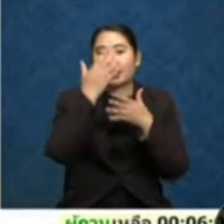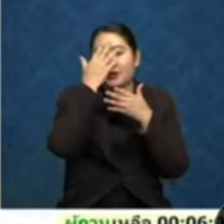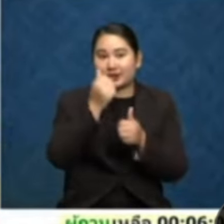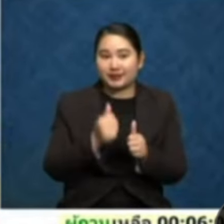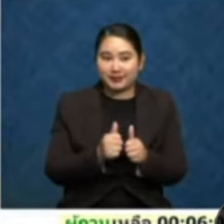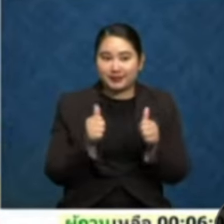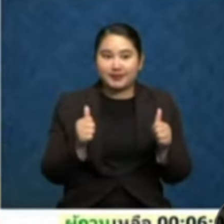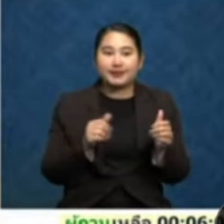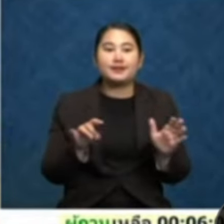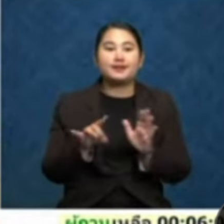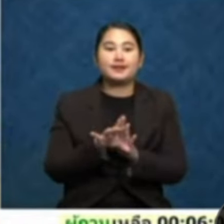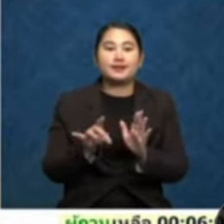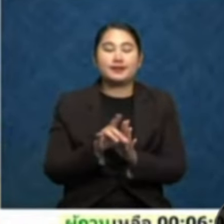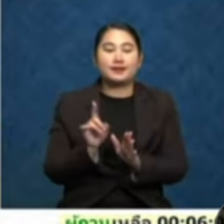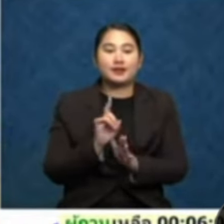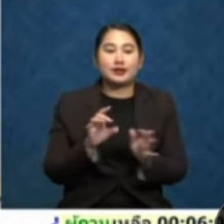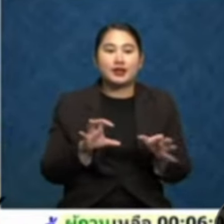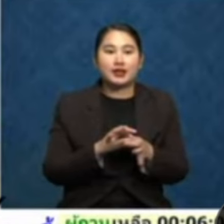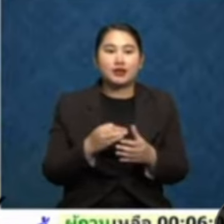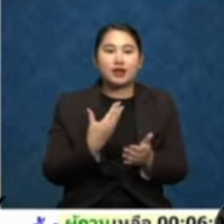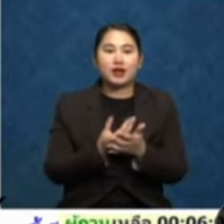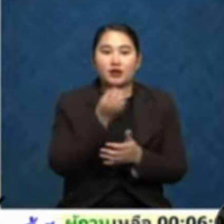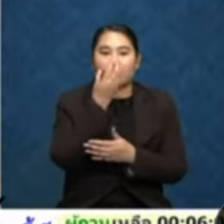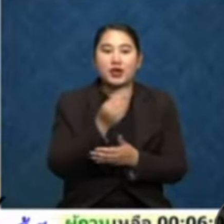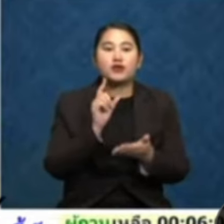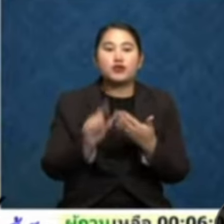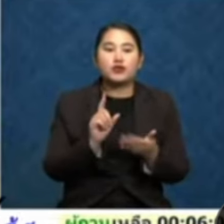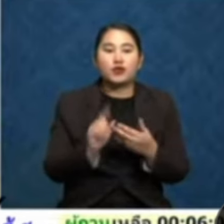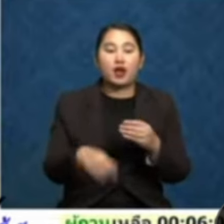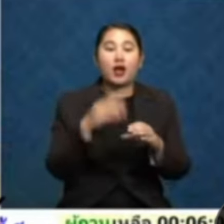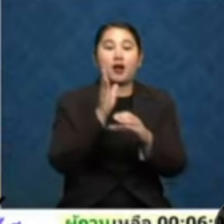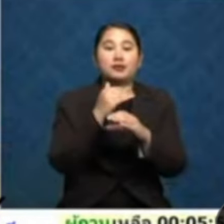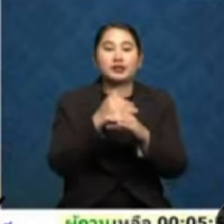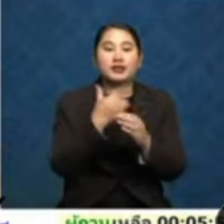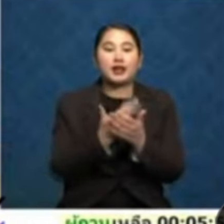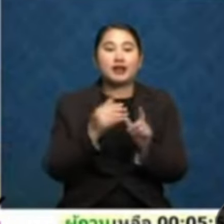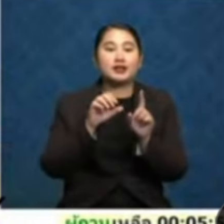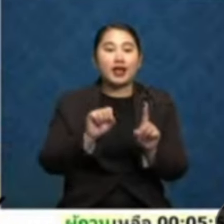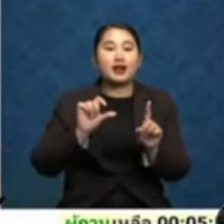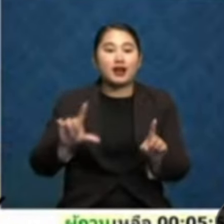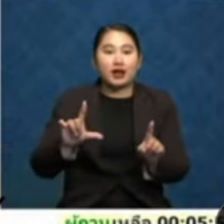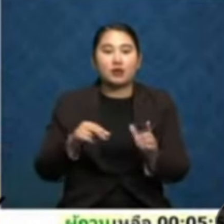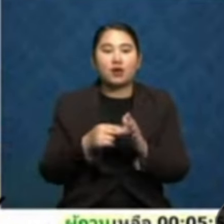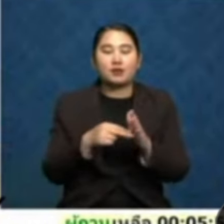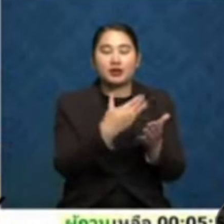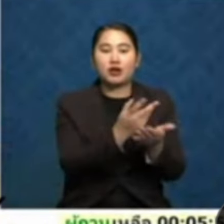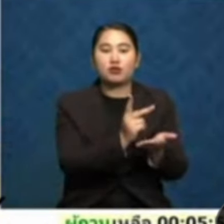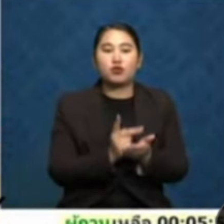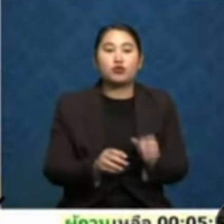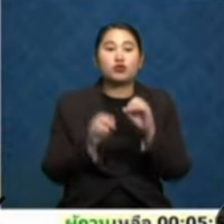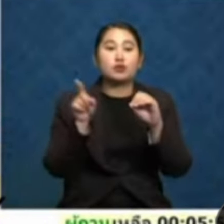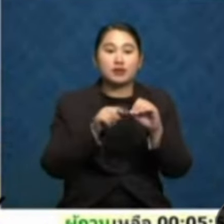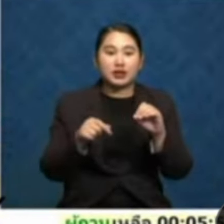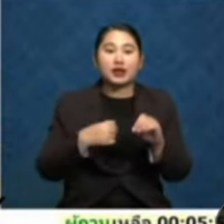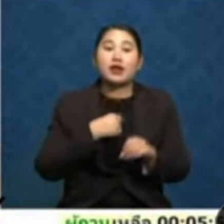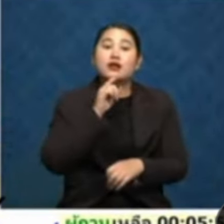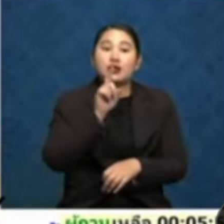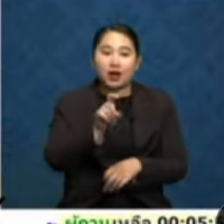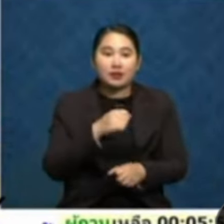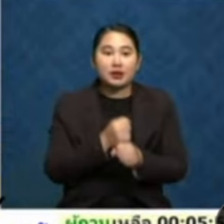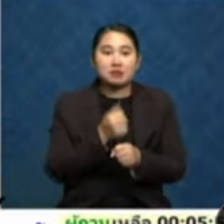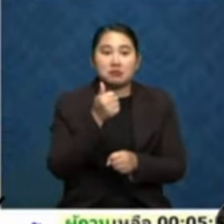ใจส่วนสุดท้ายครับก็คือในเรื่องของซอตโนที่ปัจจุบันธนาคารออมสินมีวงเงินอยู่แล้วแสนล้านนะครับให้กู้ได้ 0%มีความเป็นไปได้หรือ